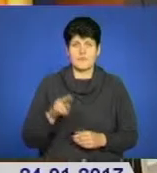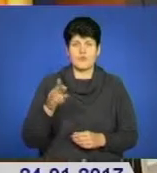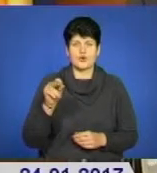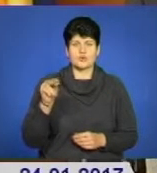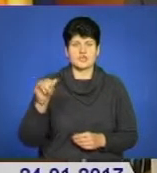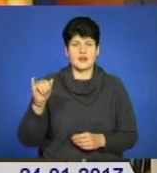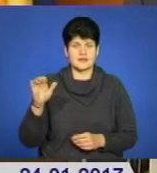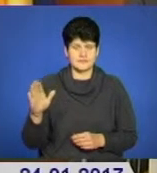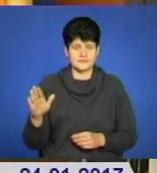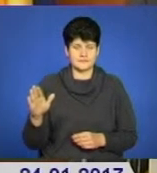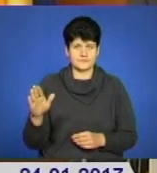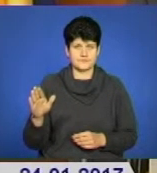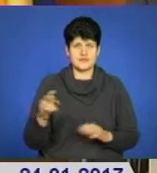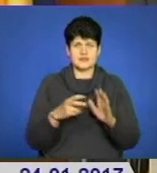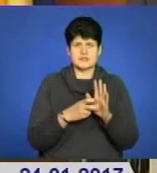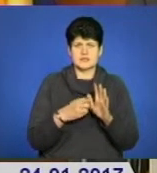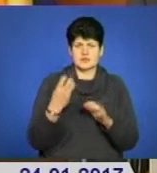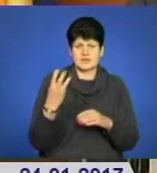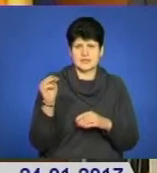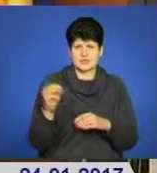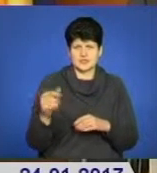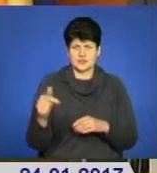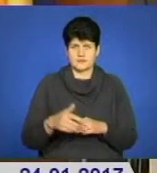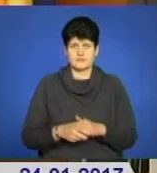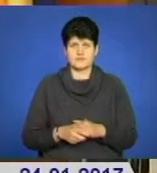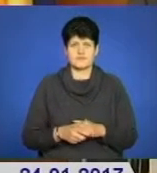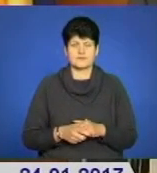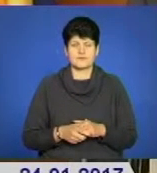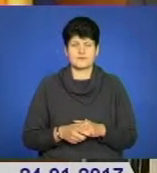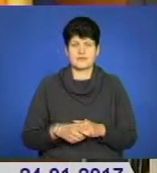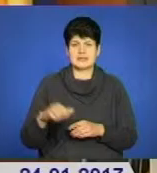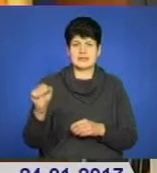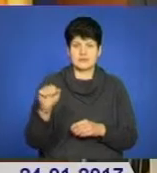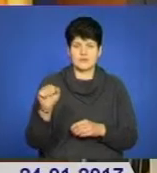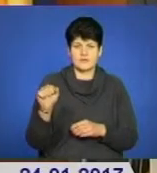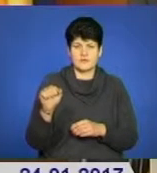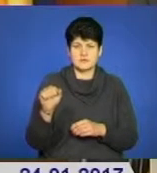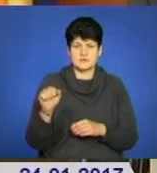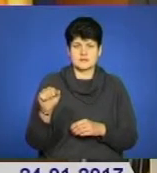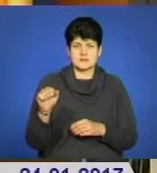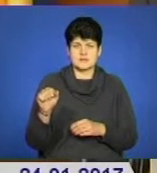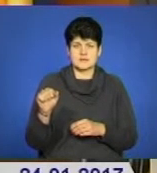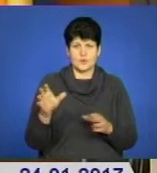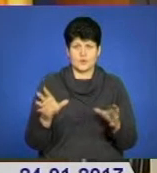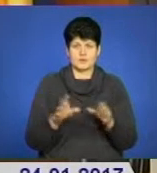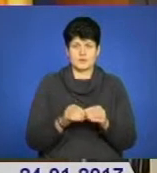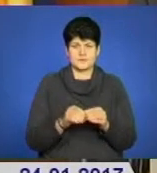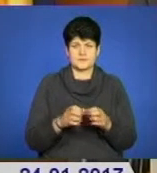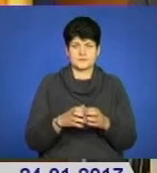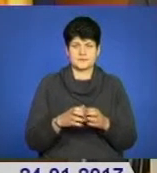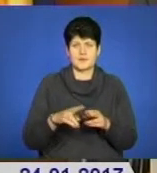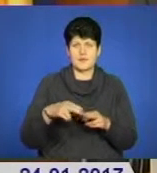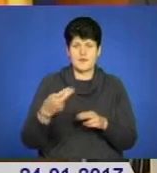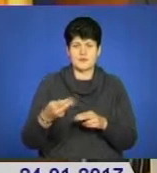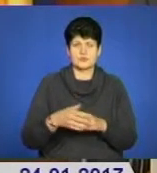ТГ – 703 тисячі гривень. Перебовлянська об'єднана територіальна громада –